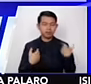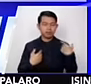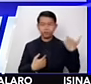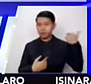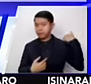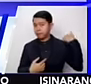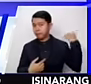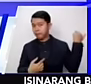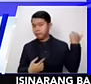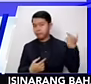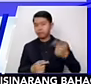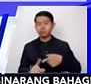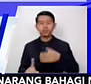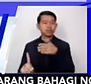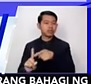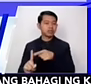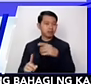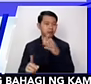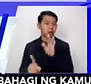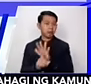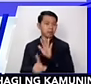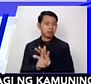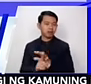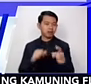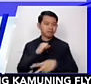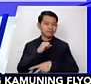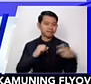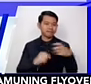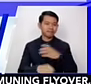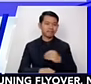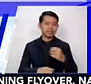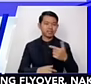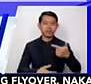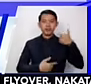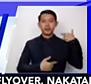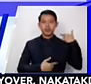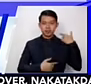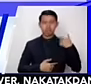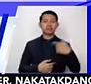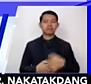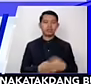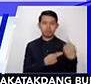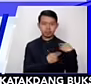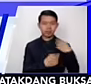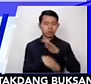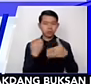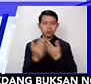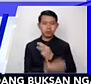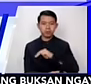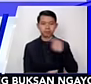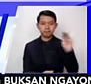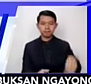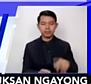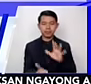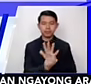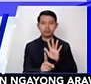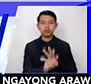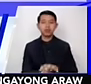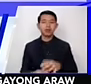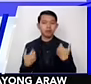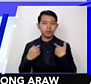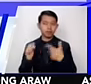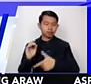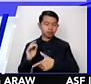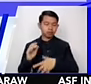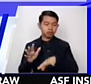yan rubbery hold up ang trabaho niyan buong Metro Manila nakuha sa crime scene ang isang 9 mm na baril at ang dalawang